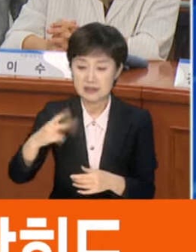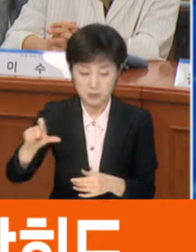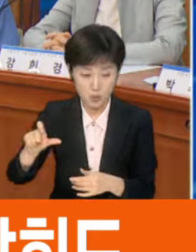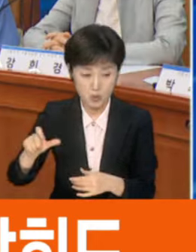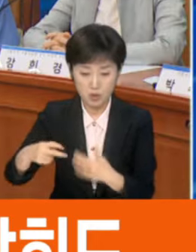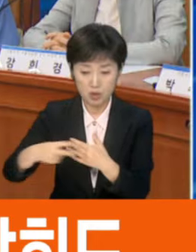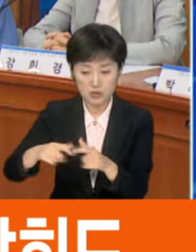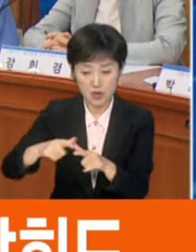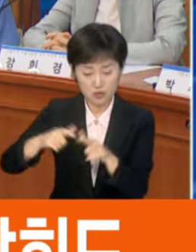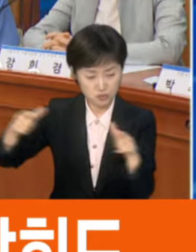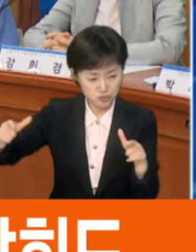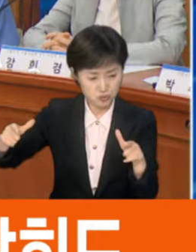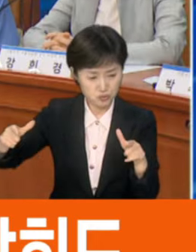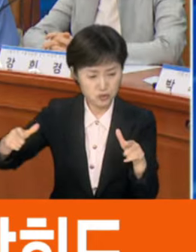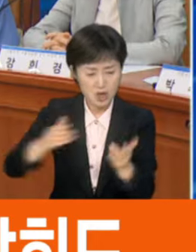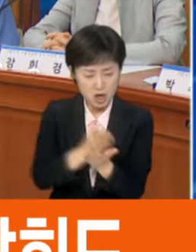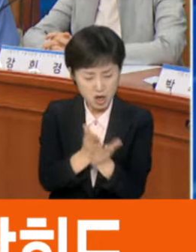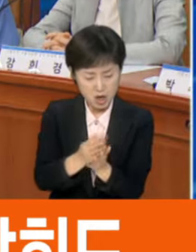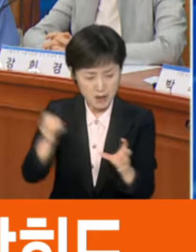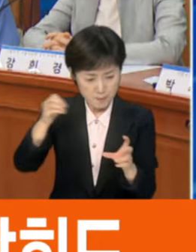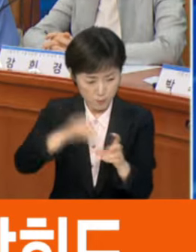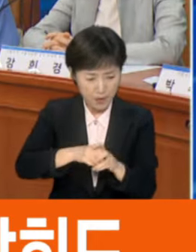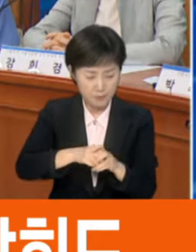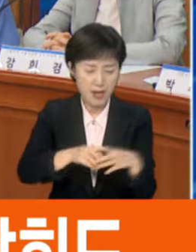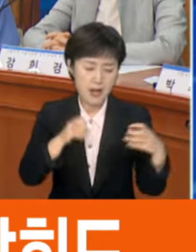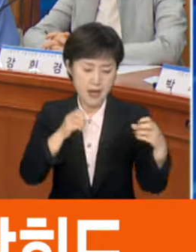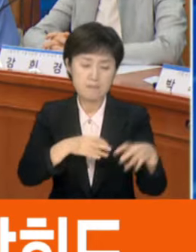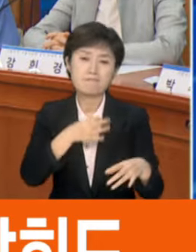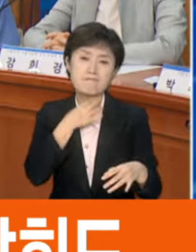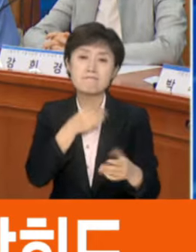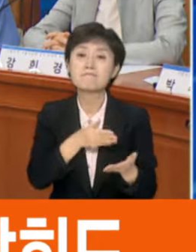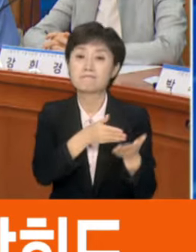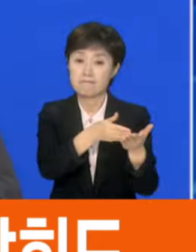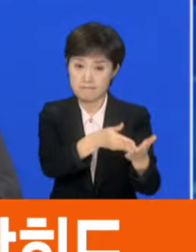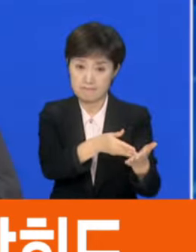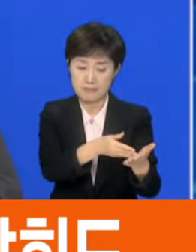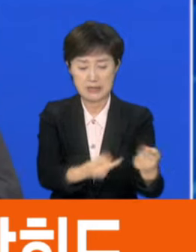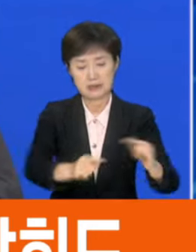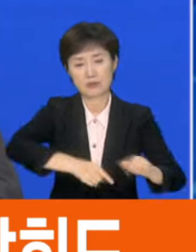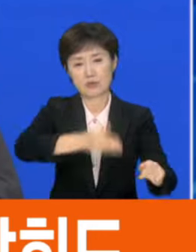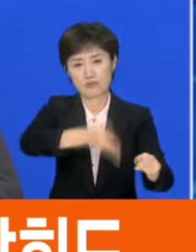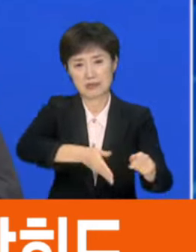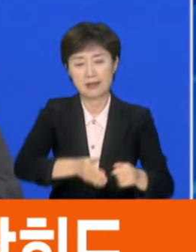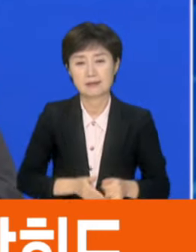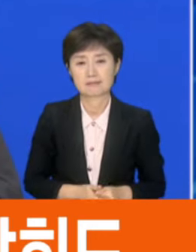증언 등을 포함해 모든 의제를 열어놓고 협의를 시작하자면 결단을